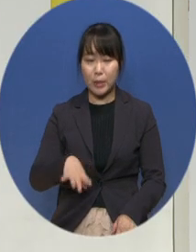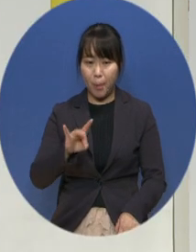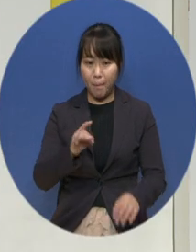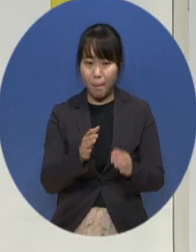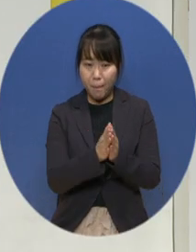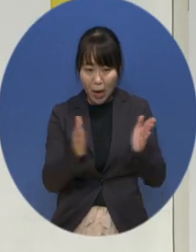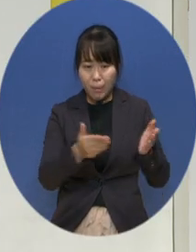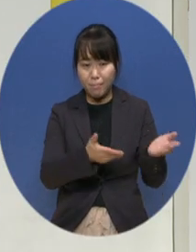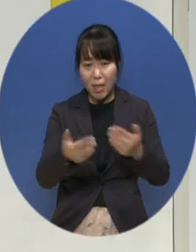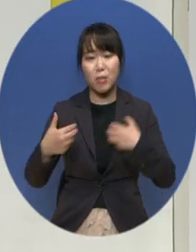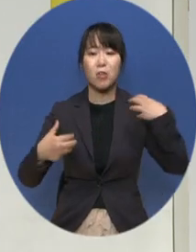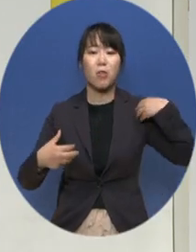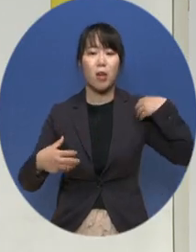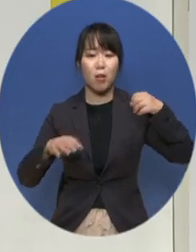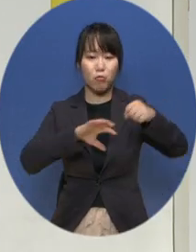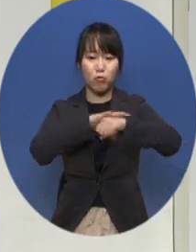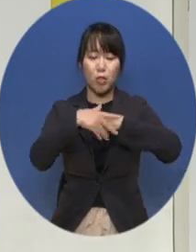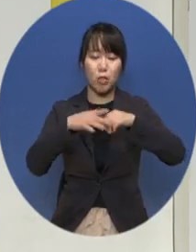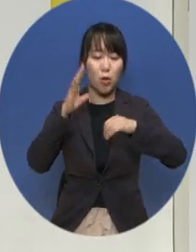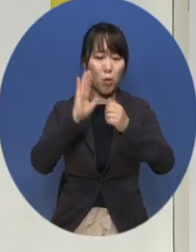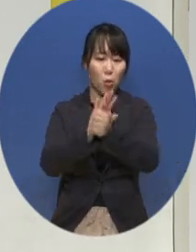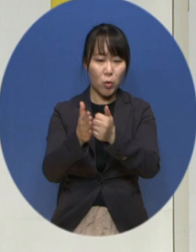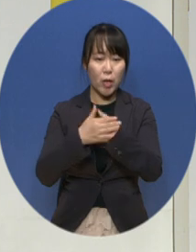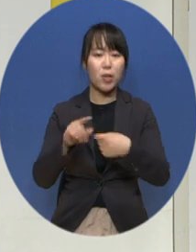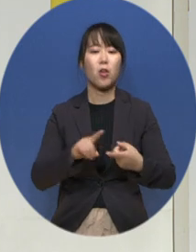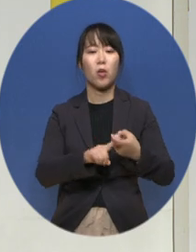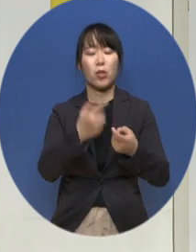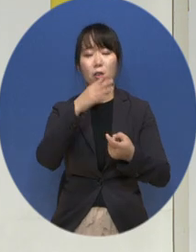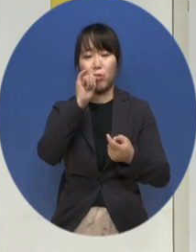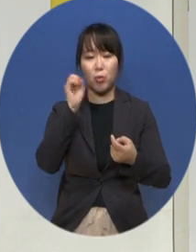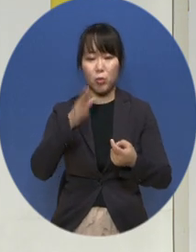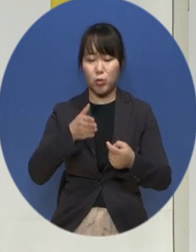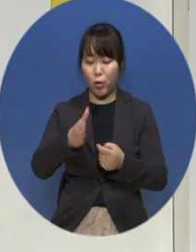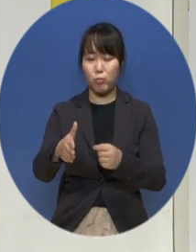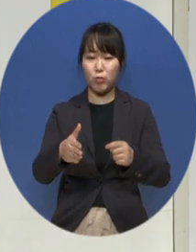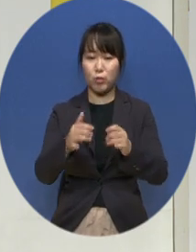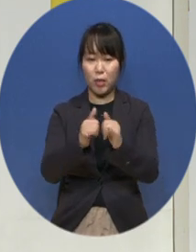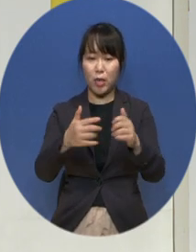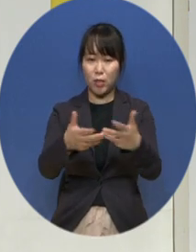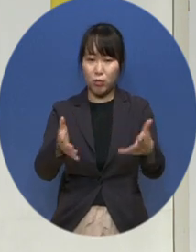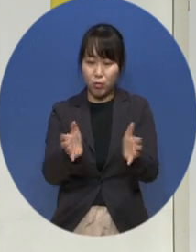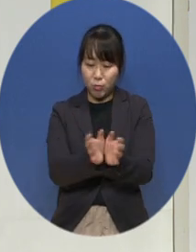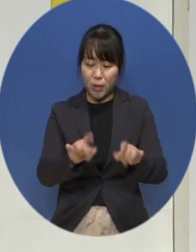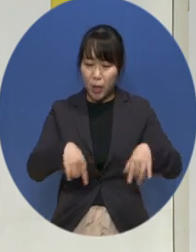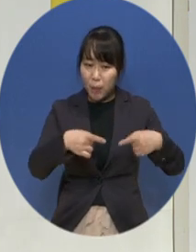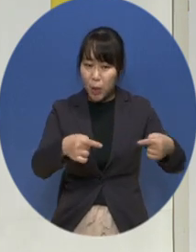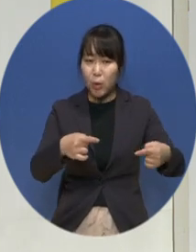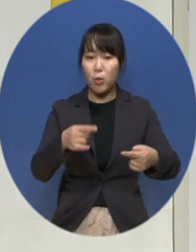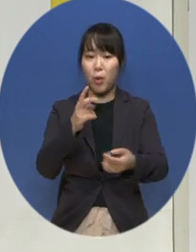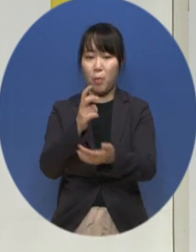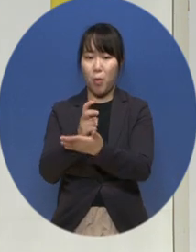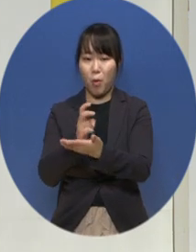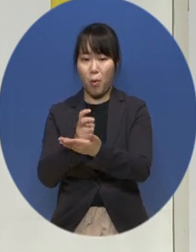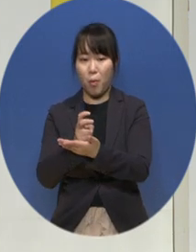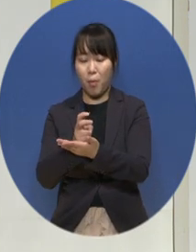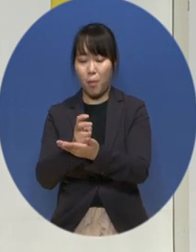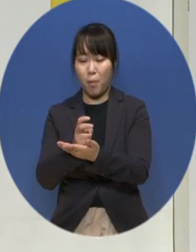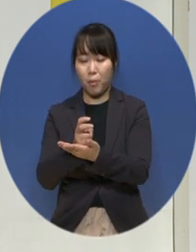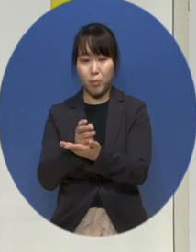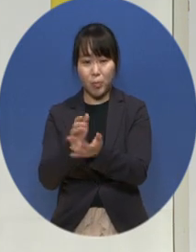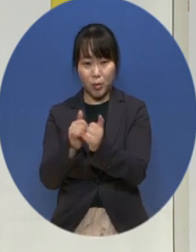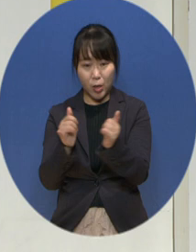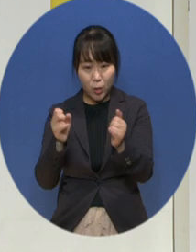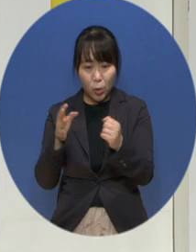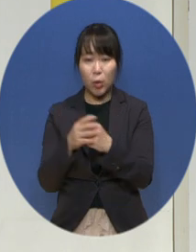그럼으로써 이제 국제적 공조 와 연대를 할 수 있도록 또 전문가 그룹이 참여하고 4 또 법조인 법률가 뿐만 아니라 예